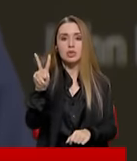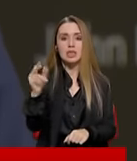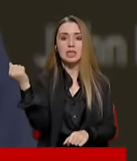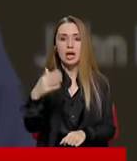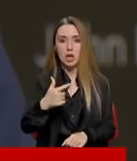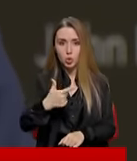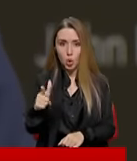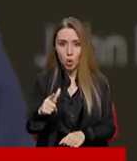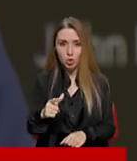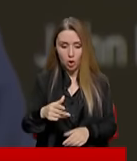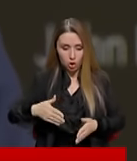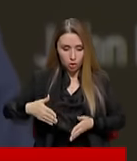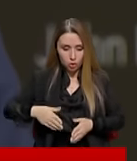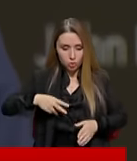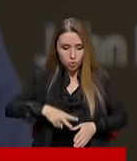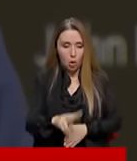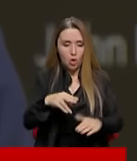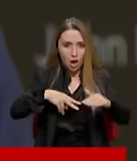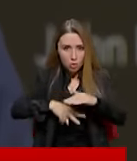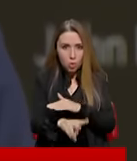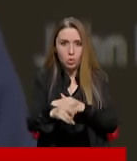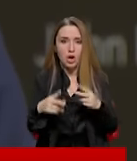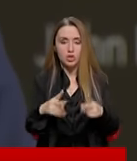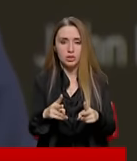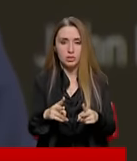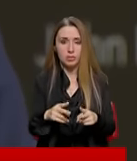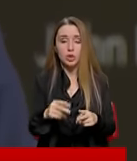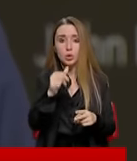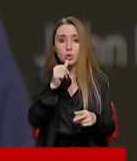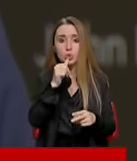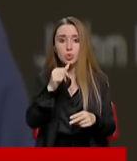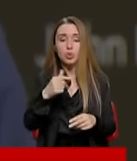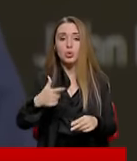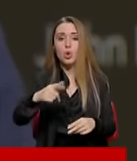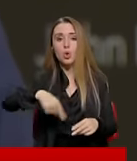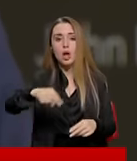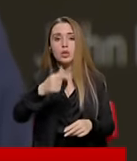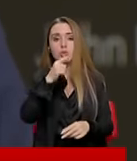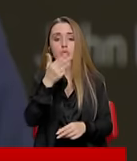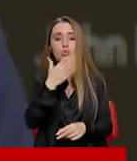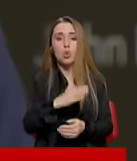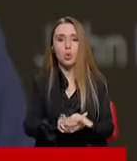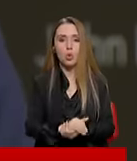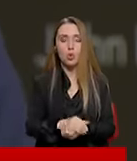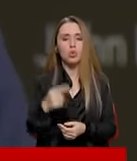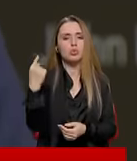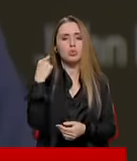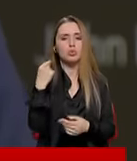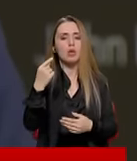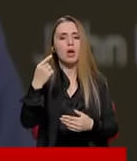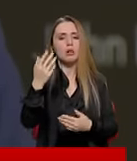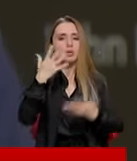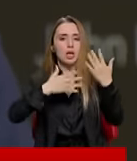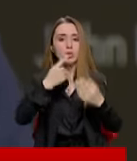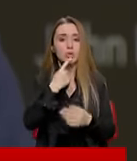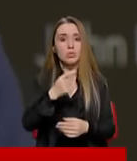köyde kanalizasyon açıktan akıyordu yüzlerce köyde su yoktu dün bunu da bir televizyon yayında söylemiş işte